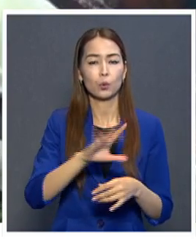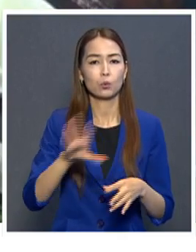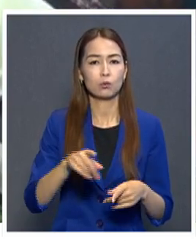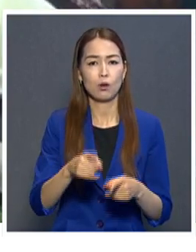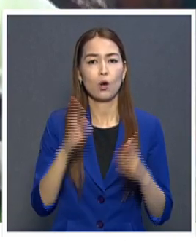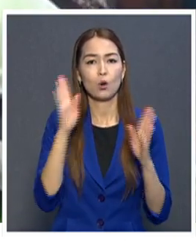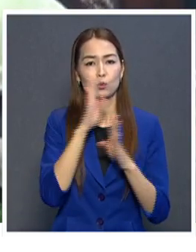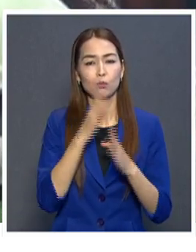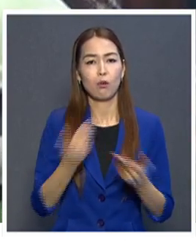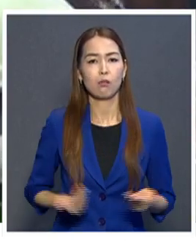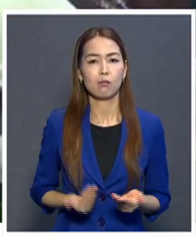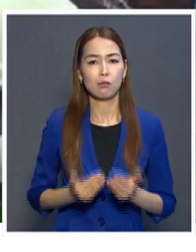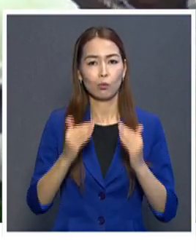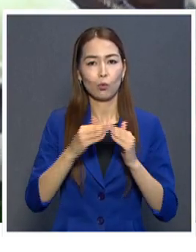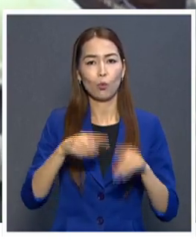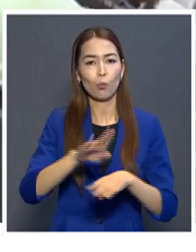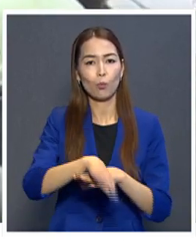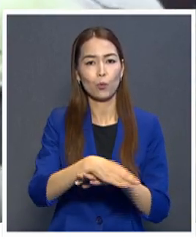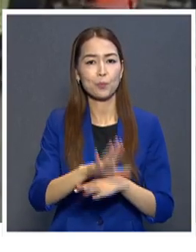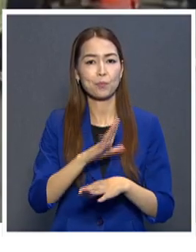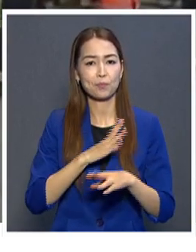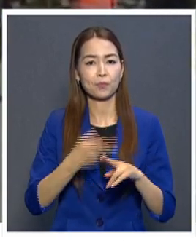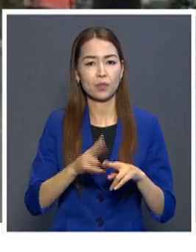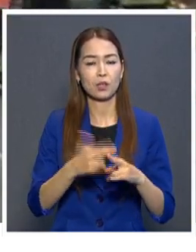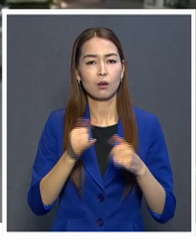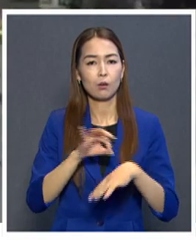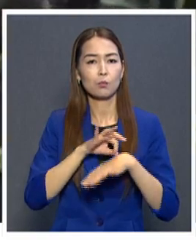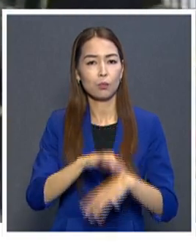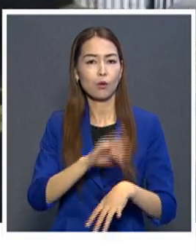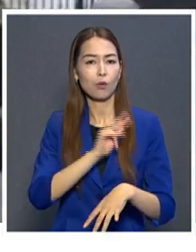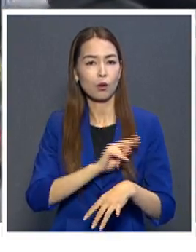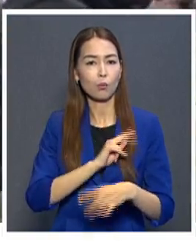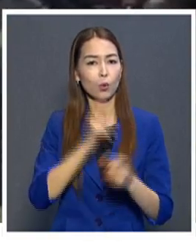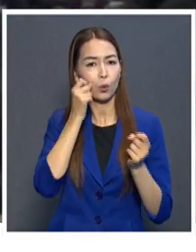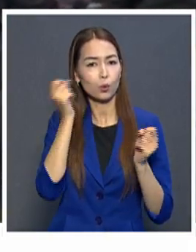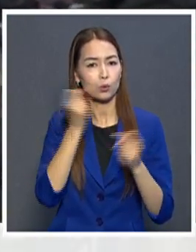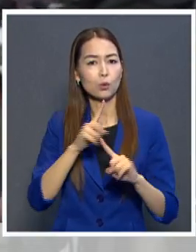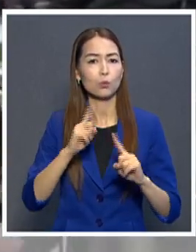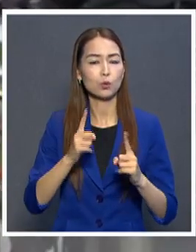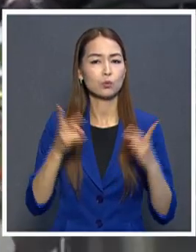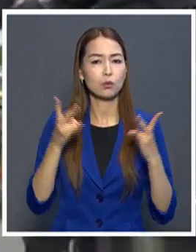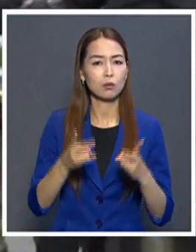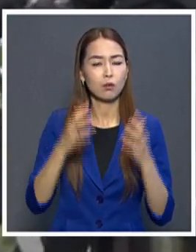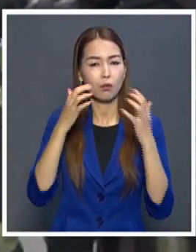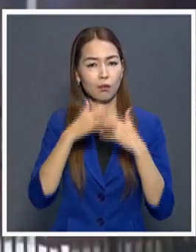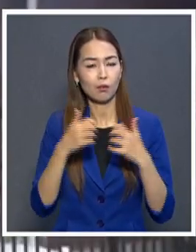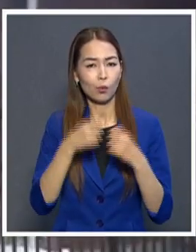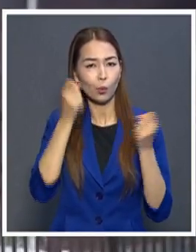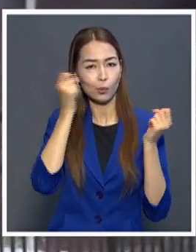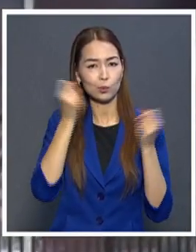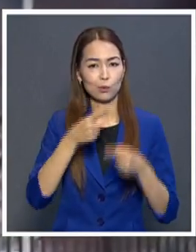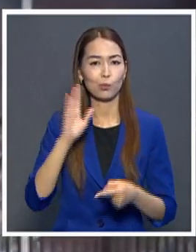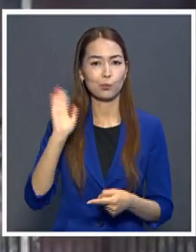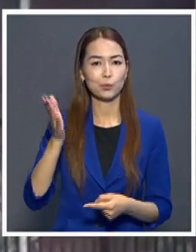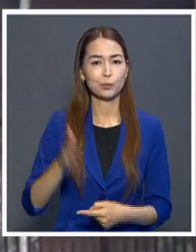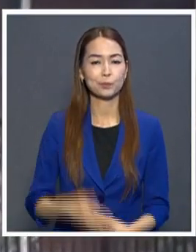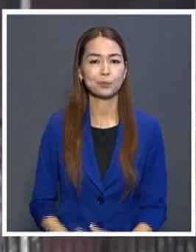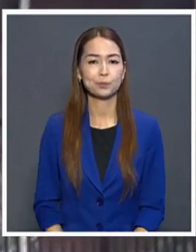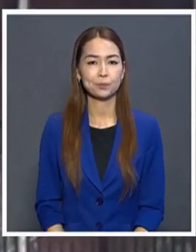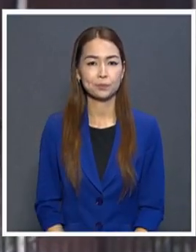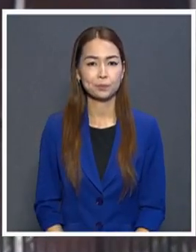тұрмаған. Қазір оқиға орында құтқарушылар жұмыс істеп жатыр, ал тергеушілер апаттың мән-жайын анықтауға кірісті.